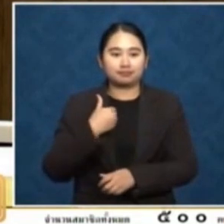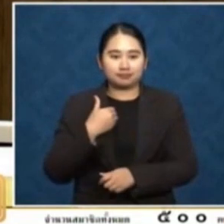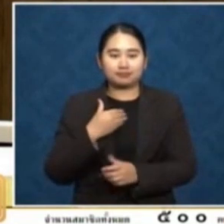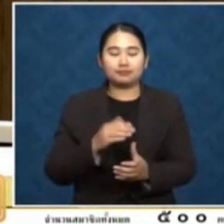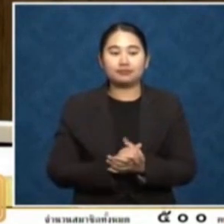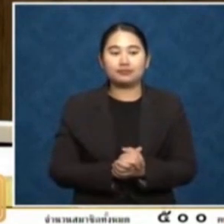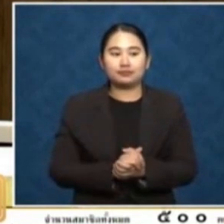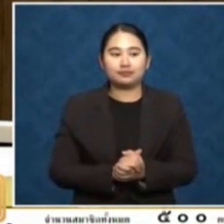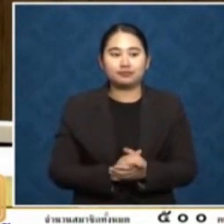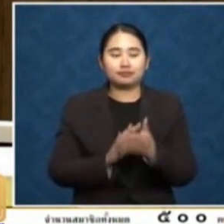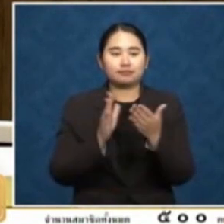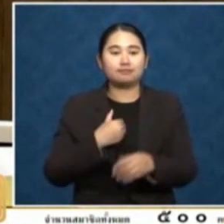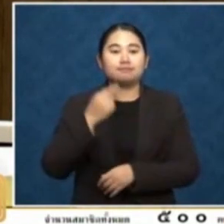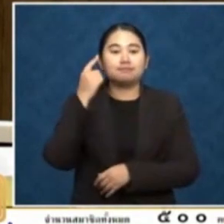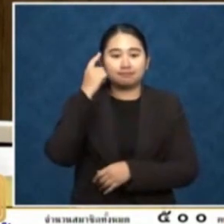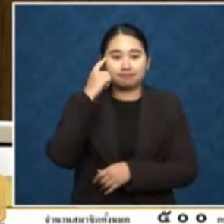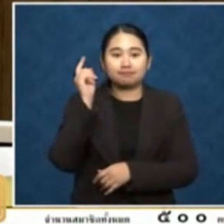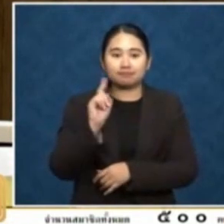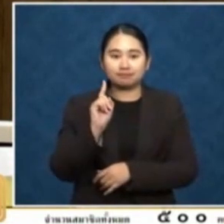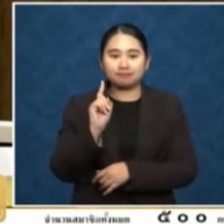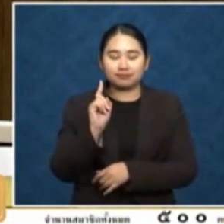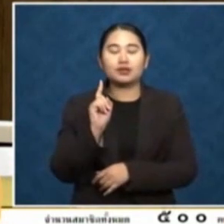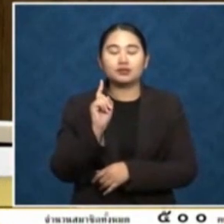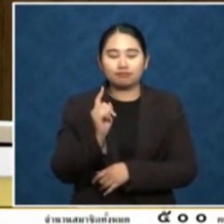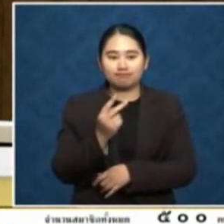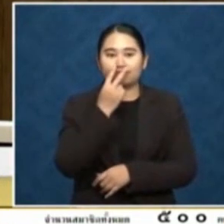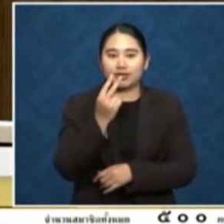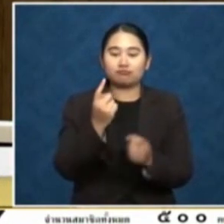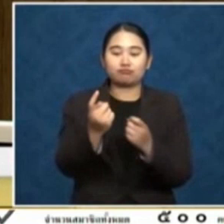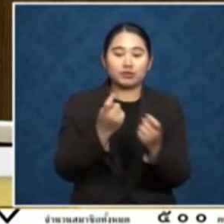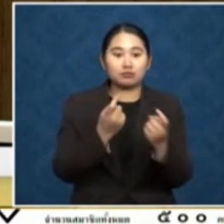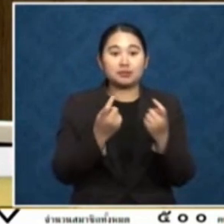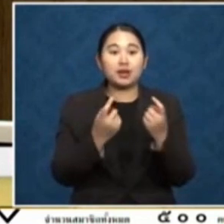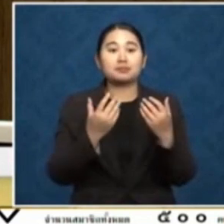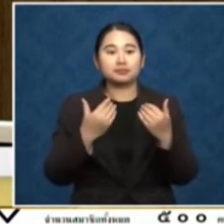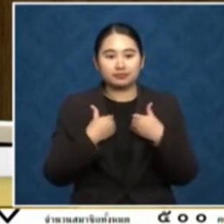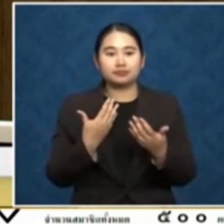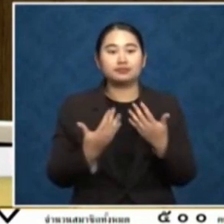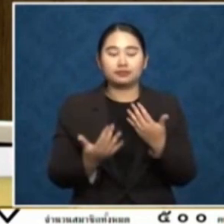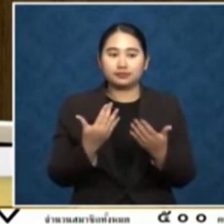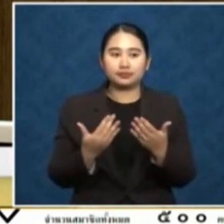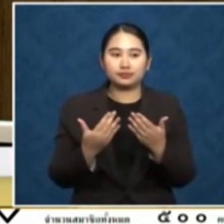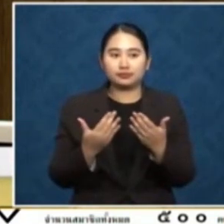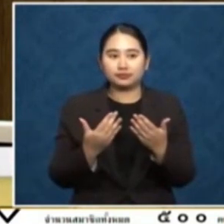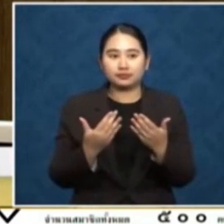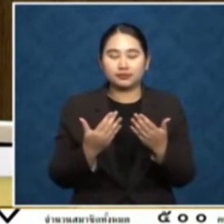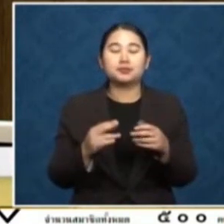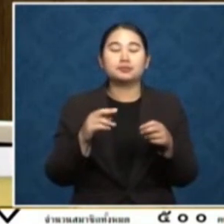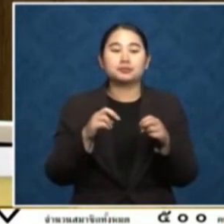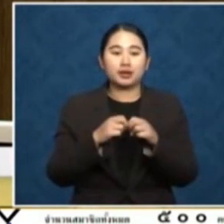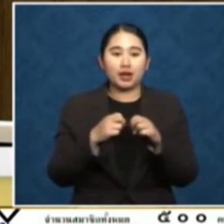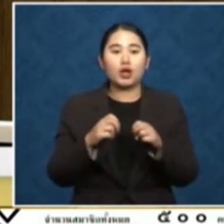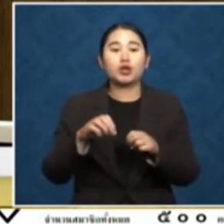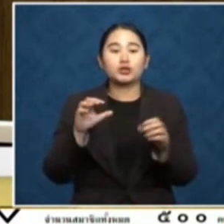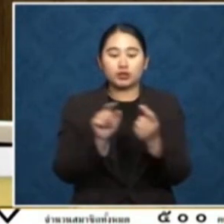และก็เป็นสิ่งที่ไม่เกินคาดที่เราจะได้รับคำถามเหล่านี้หรือสิ่งที่เป็น